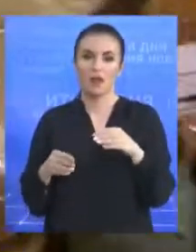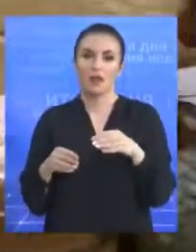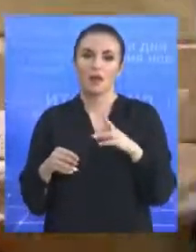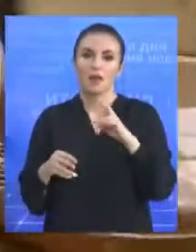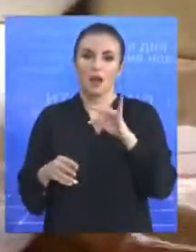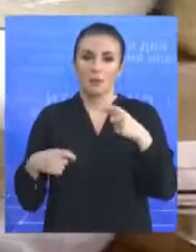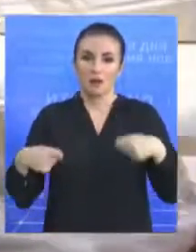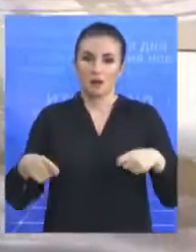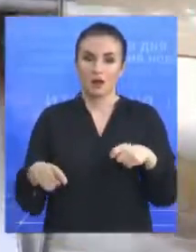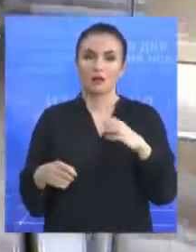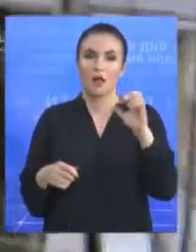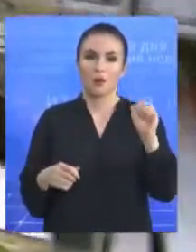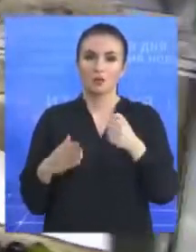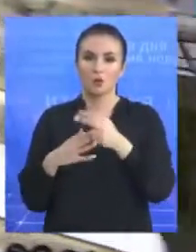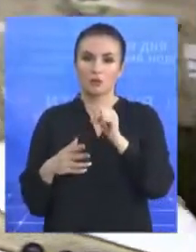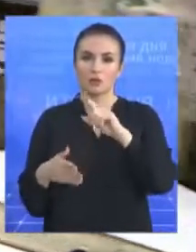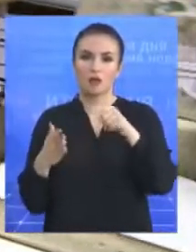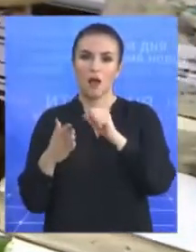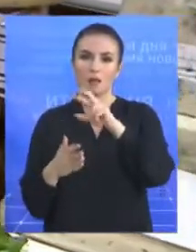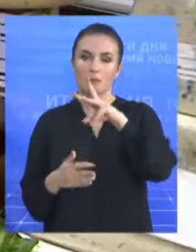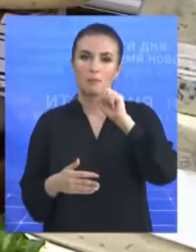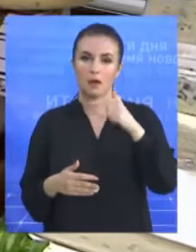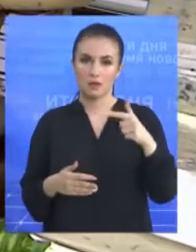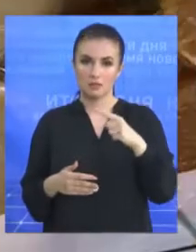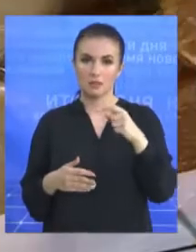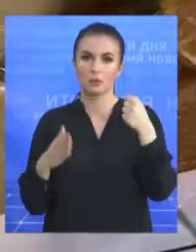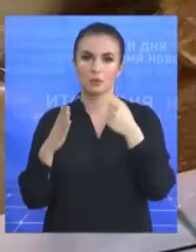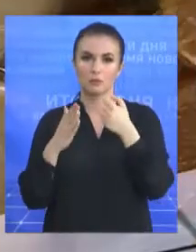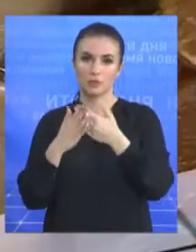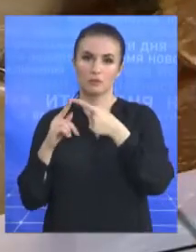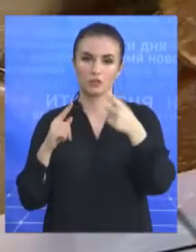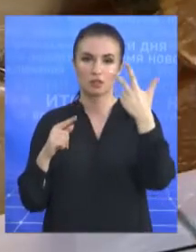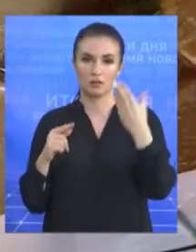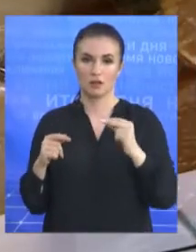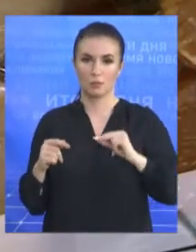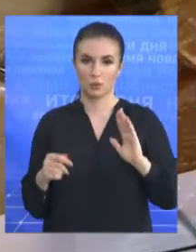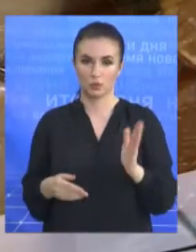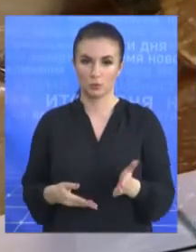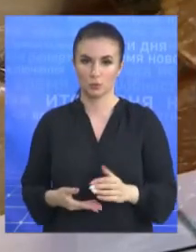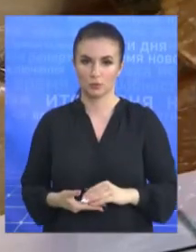Ярмарка от Абхазии до Камчатки проходит в ТРК «Алмаз». Работать она будет в течение 3 дней.